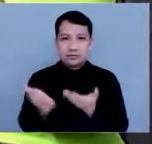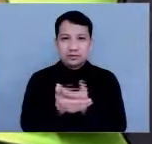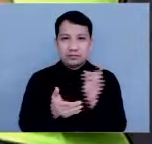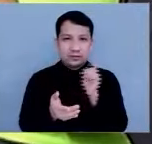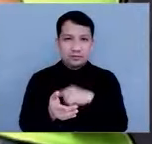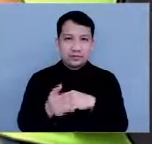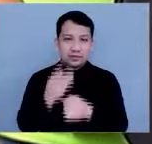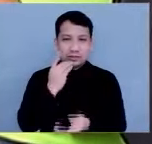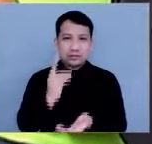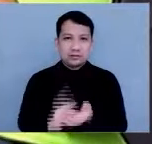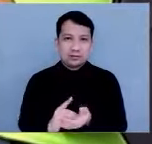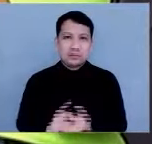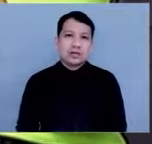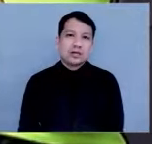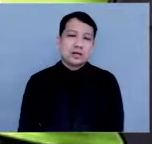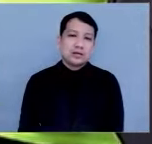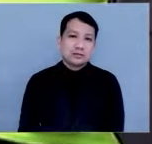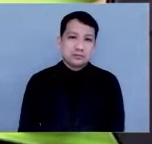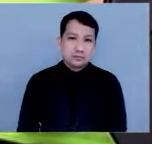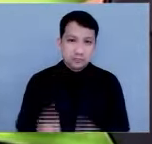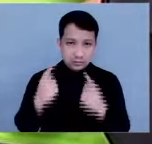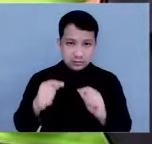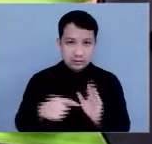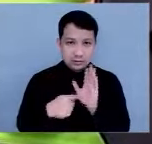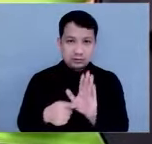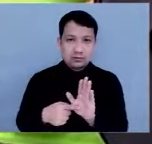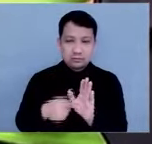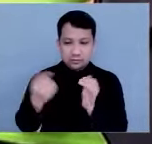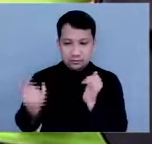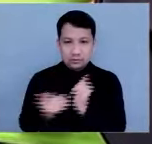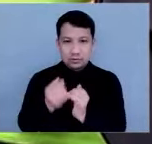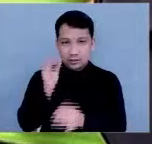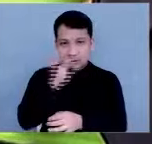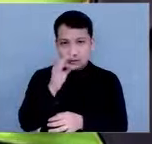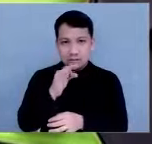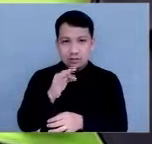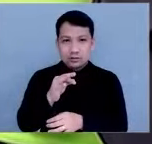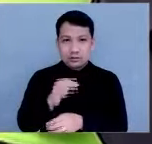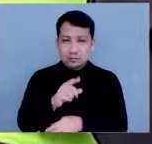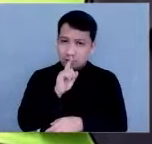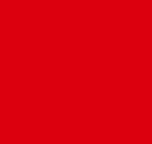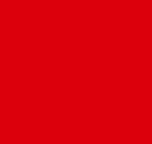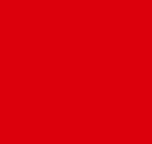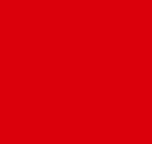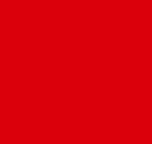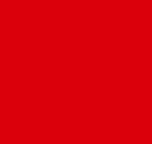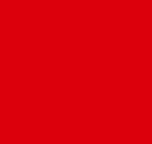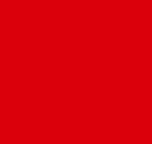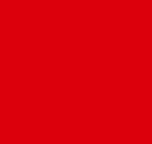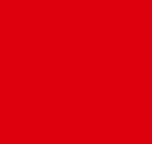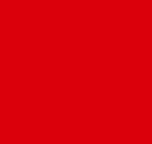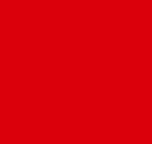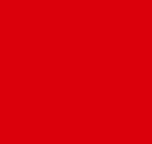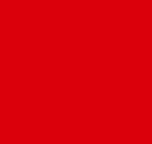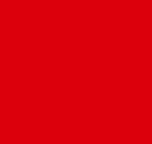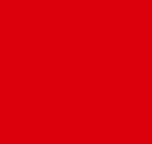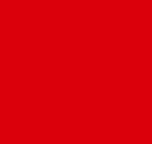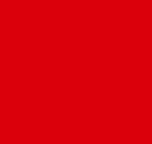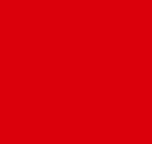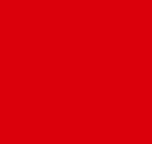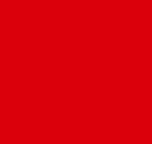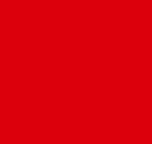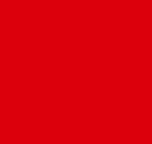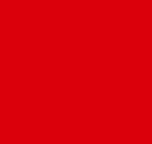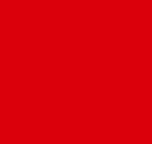you try to present yourself as a Filipino, you better be a real Filipino. Mga kapatid, Ed Lingaw